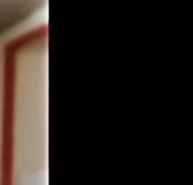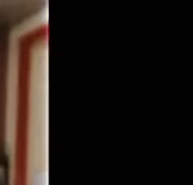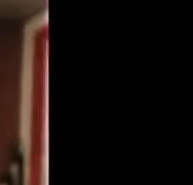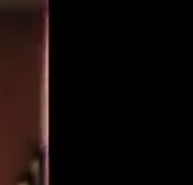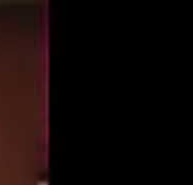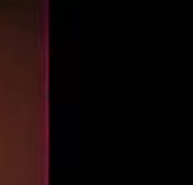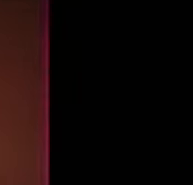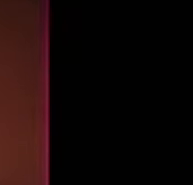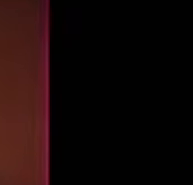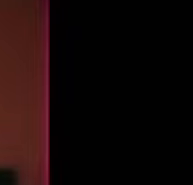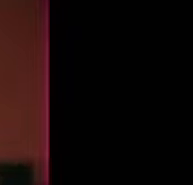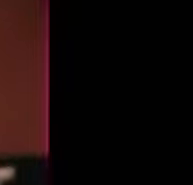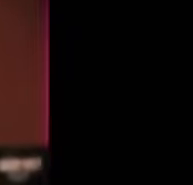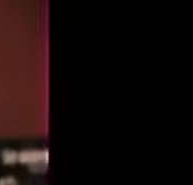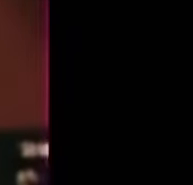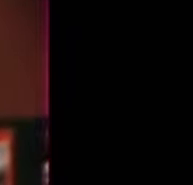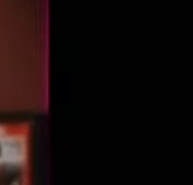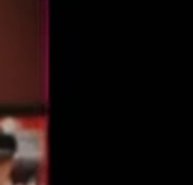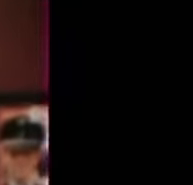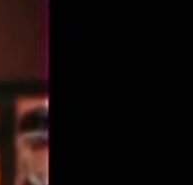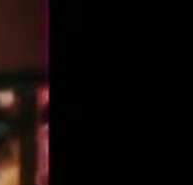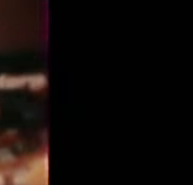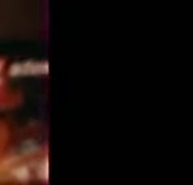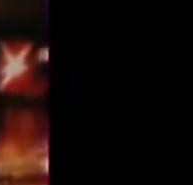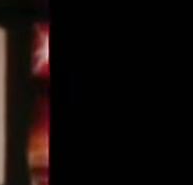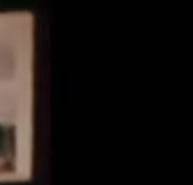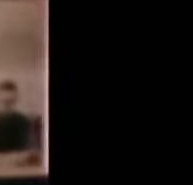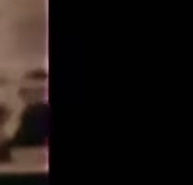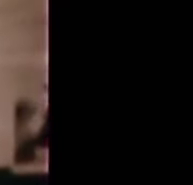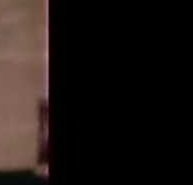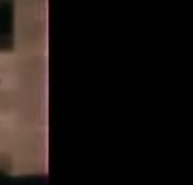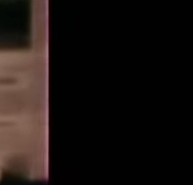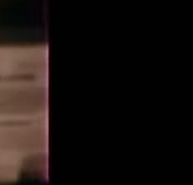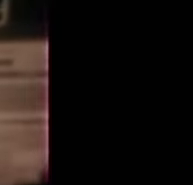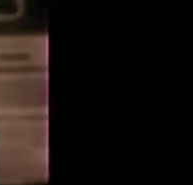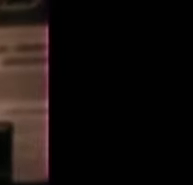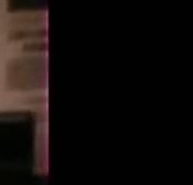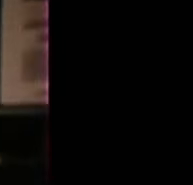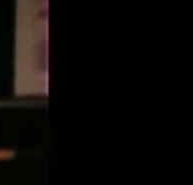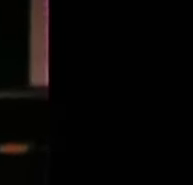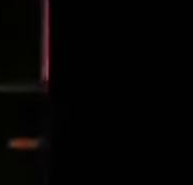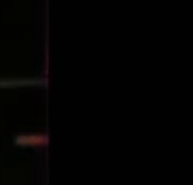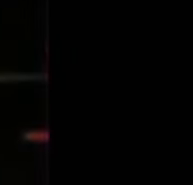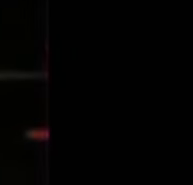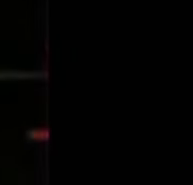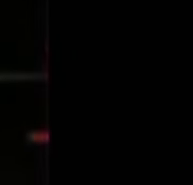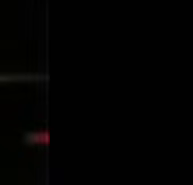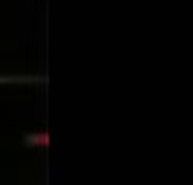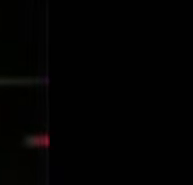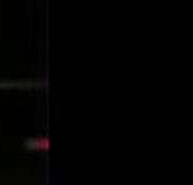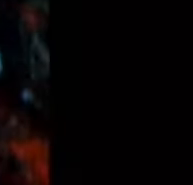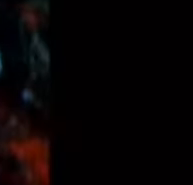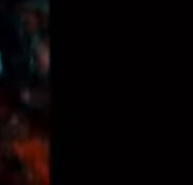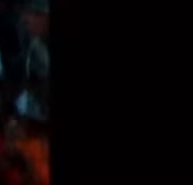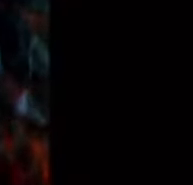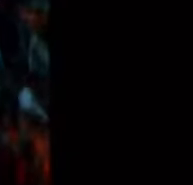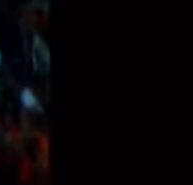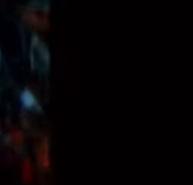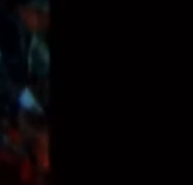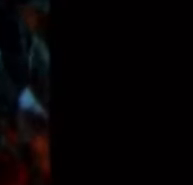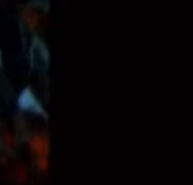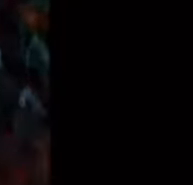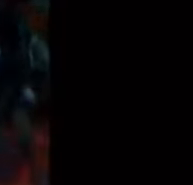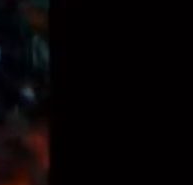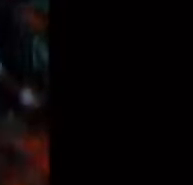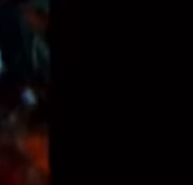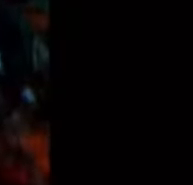Das breite Interesse an der Zeit des braunen Terrors weckte erst 1979 die US-Fernsehserie Holocaust. Es gab